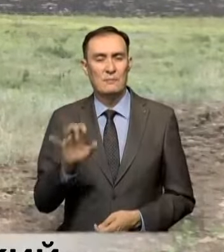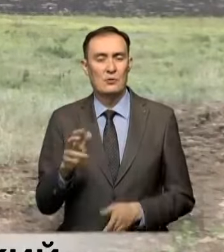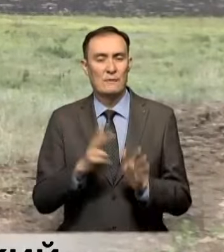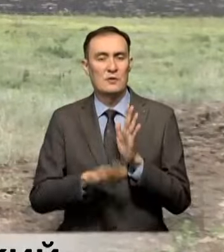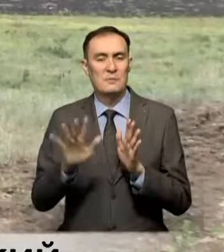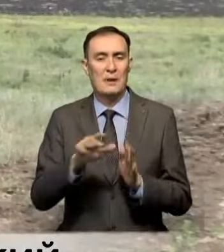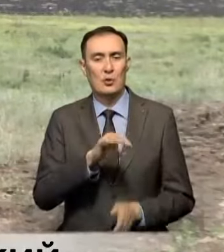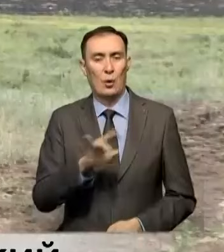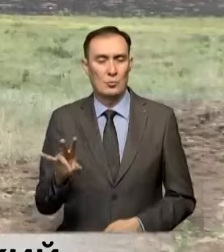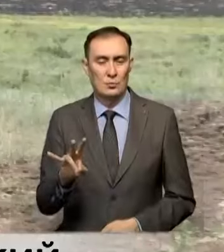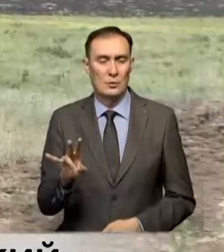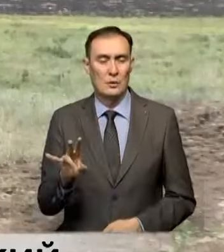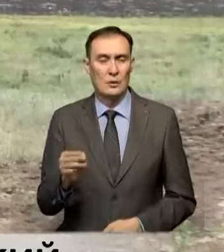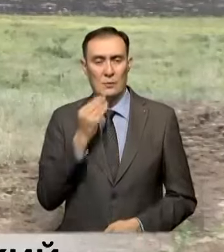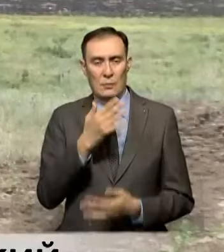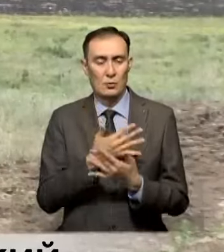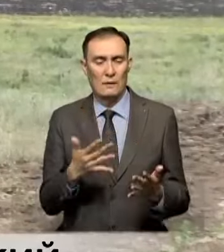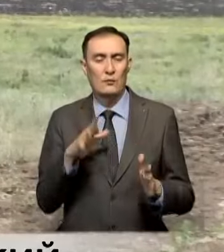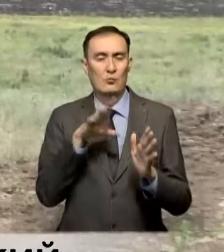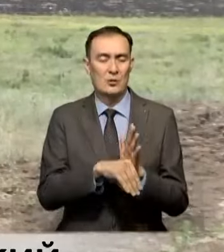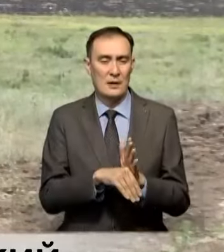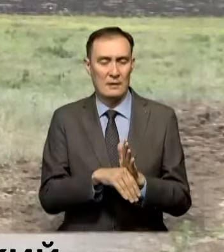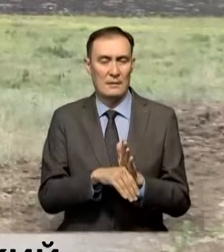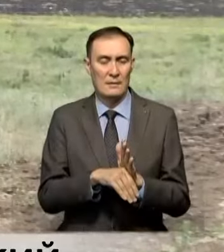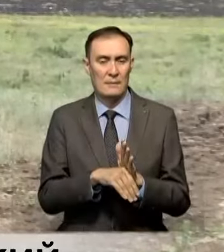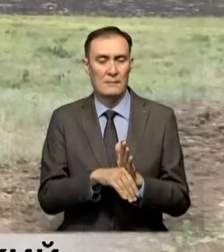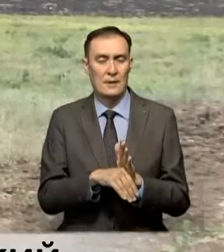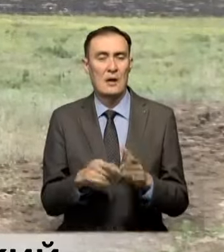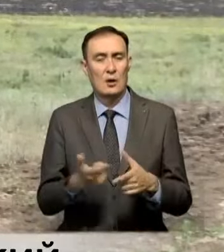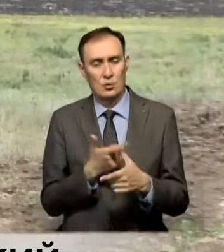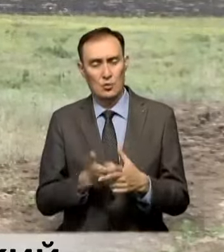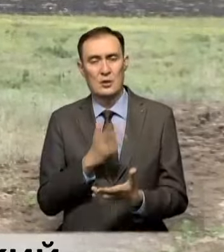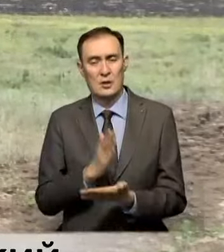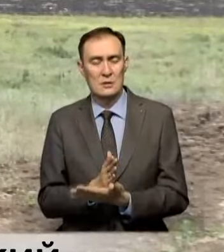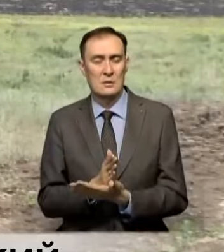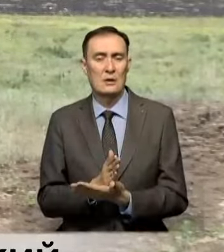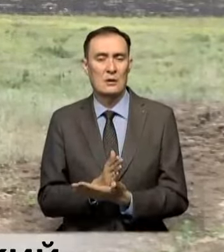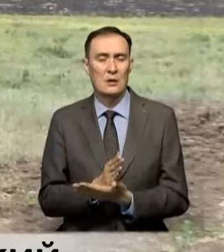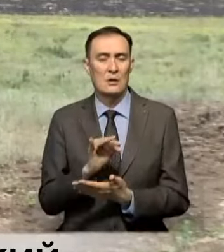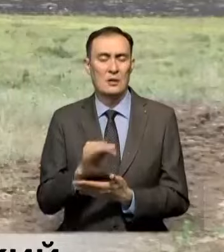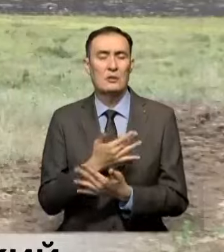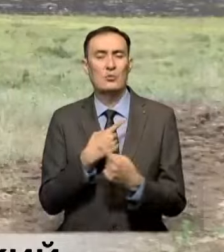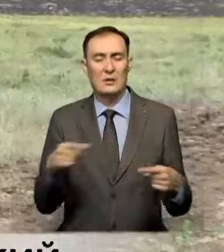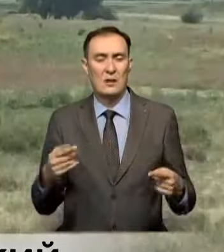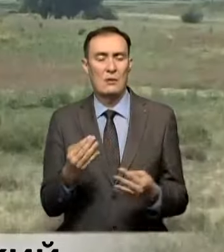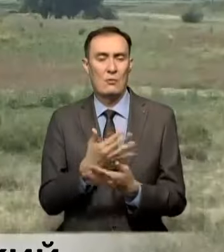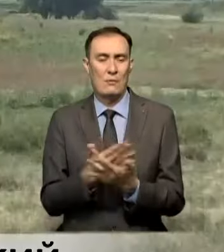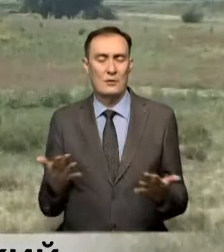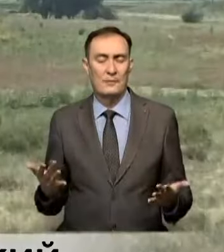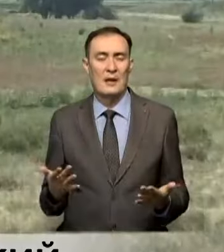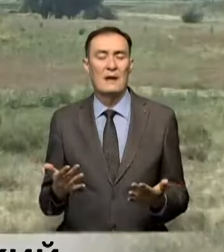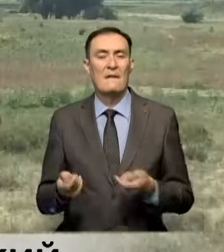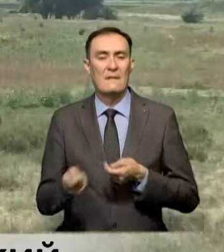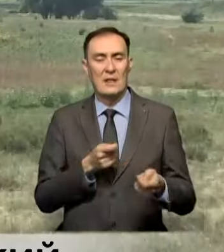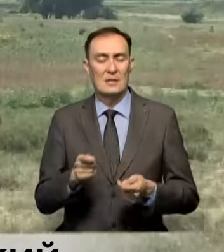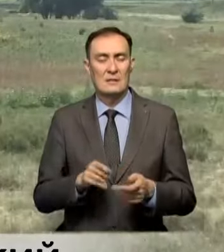2585 тонн, среди которых картофель и как бы вышеперечисленные овощи. Местные